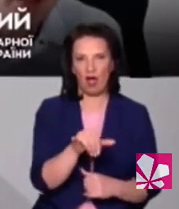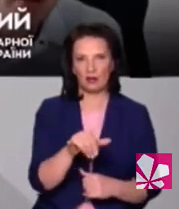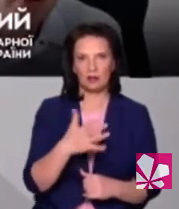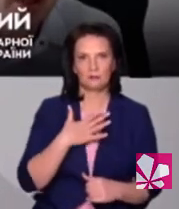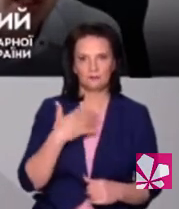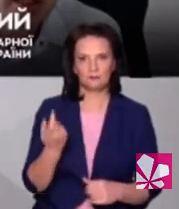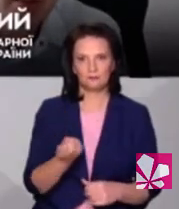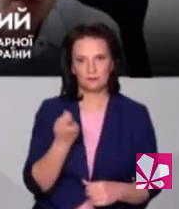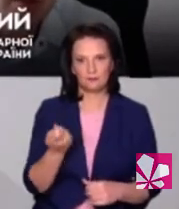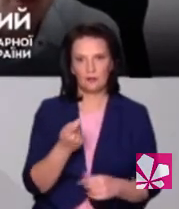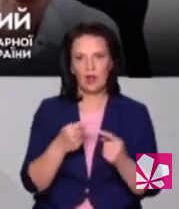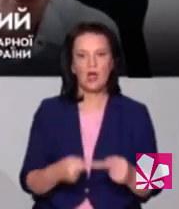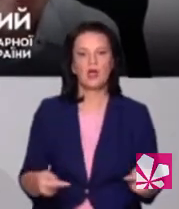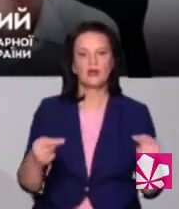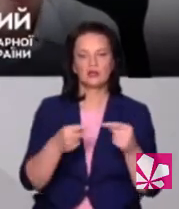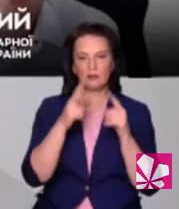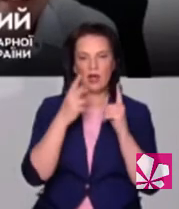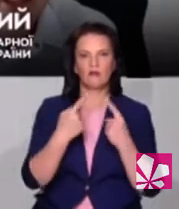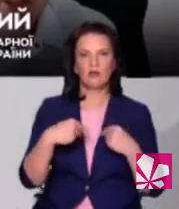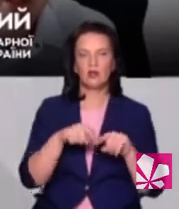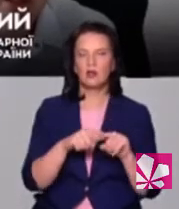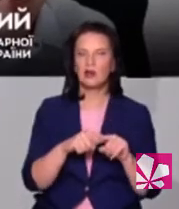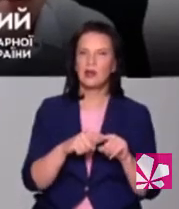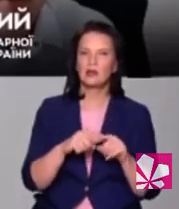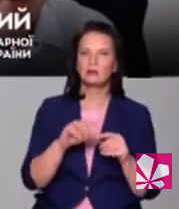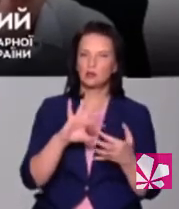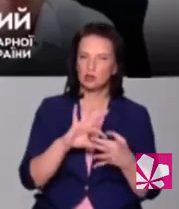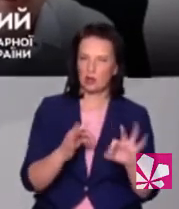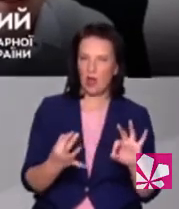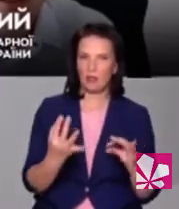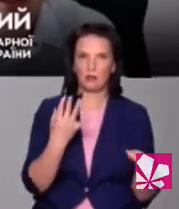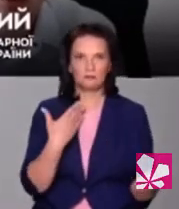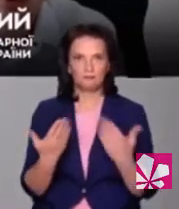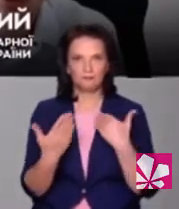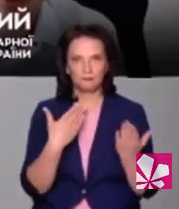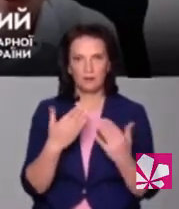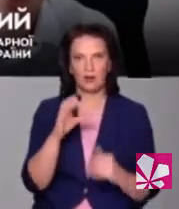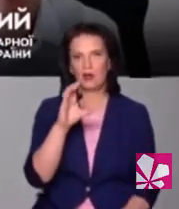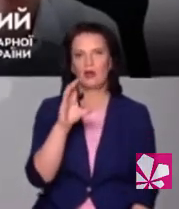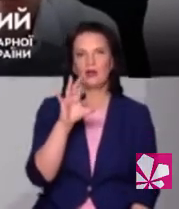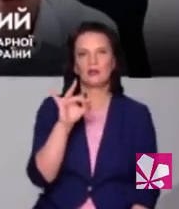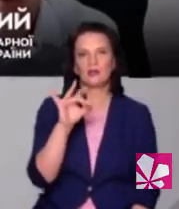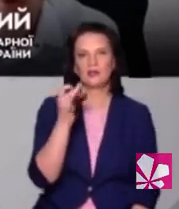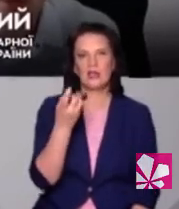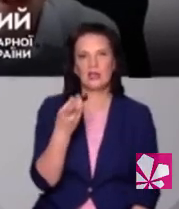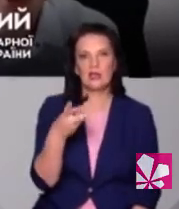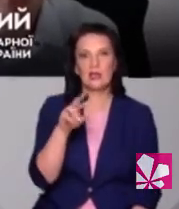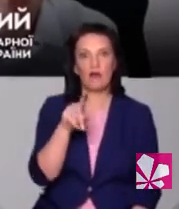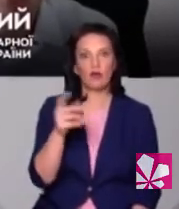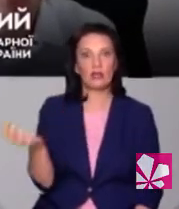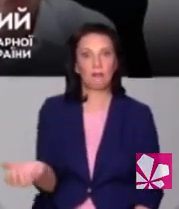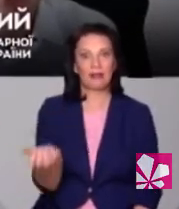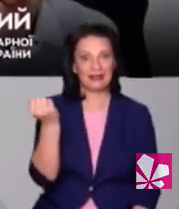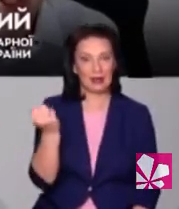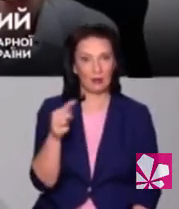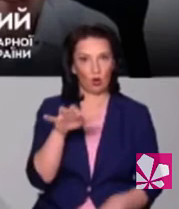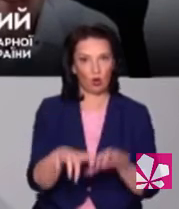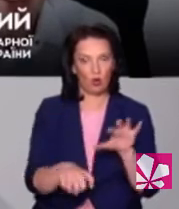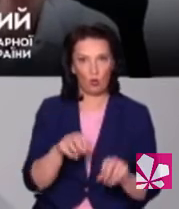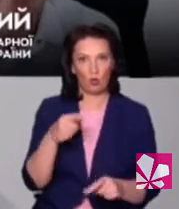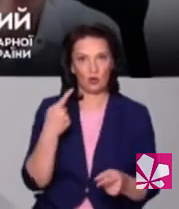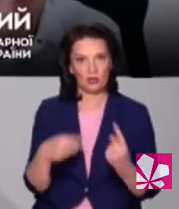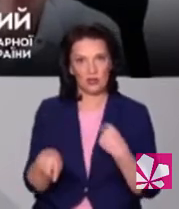з певними країнами, звісно, діалог складніший, таким як Сирія, тому що вони підтримують окупантів. З